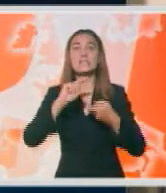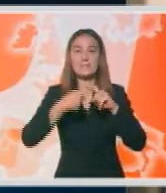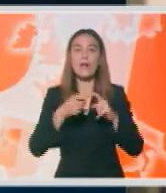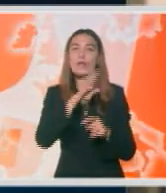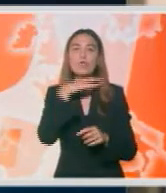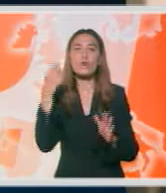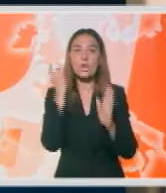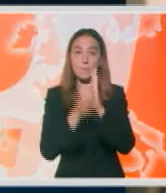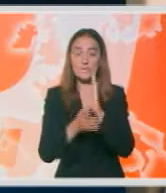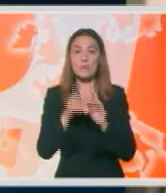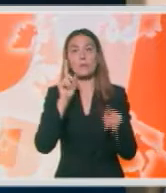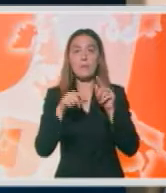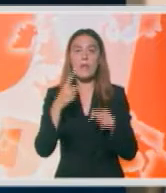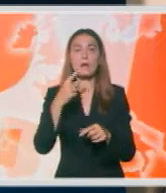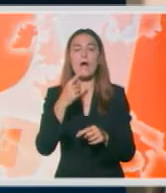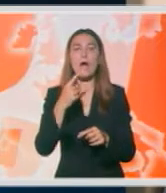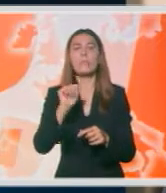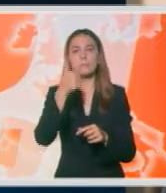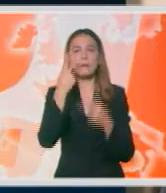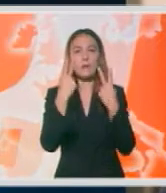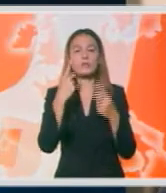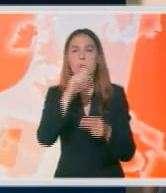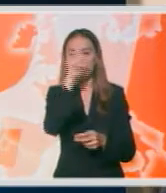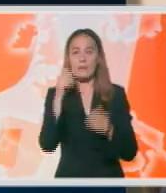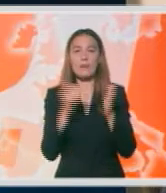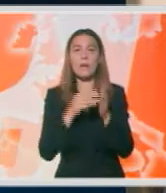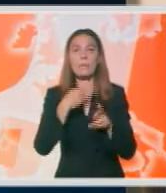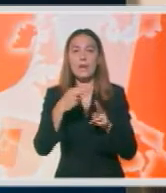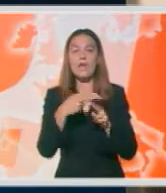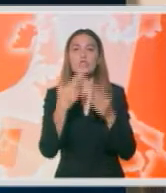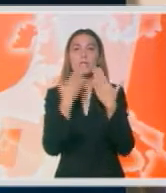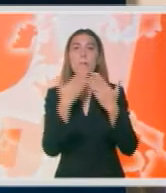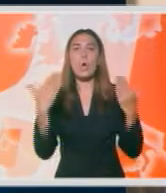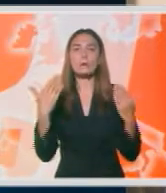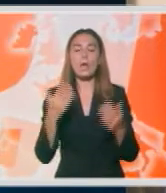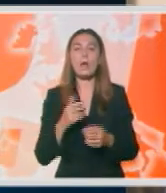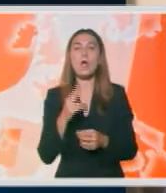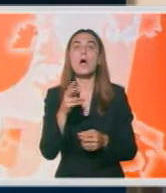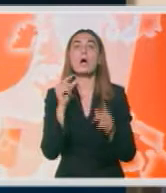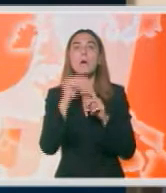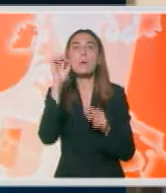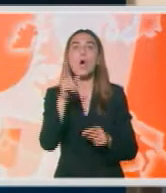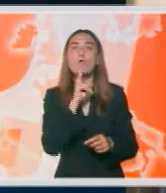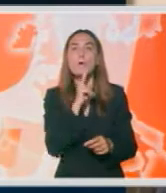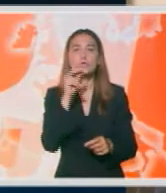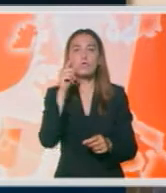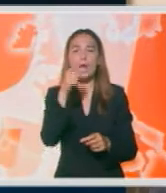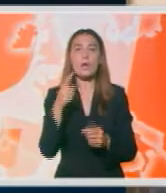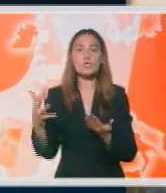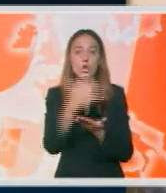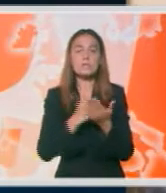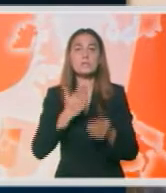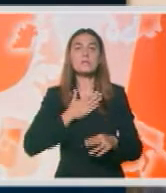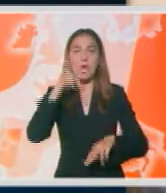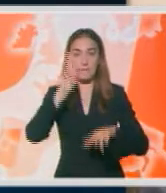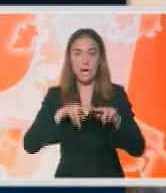dosta ubrzati. Neka načelna pitanja se trebaju riješiti, dakle model po kojem će ljudi iskoristiti to svoje pravo